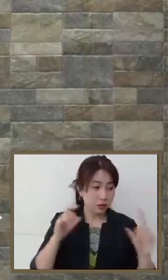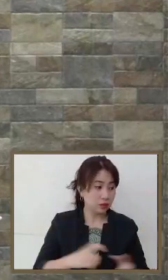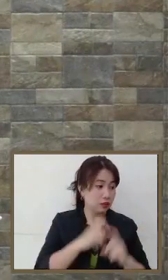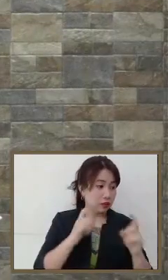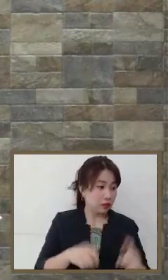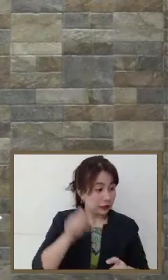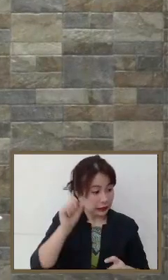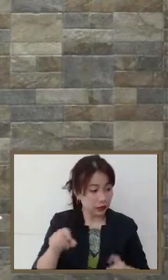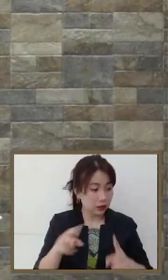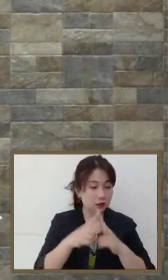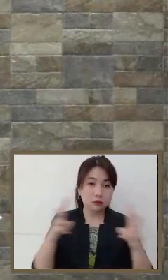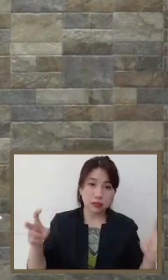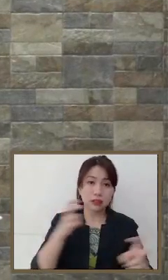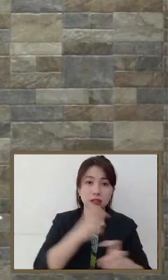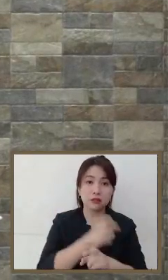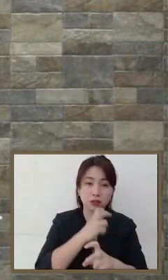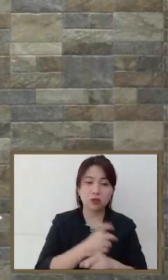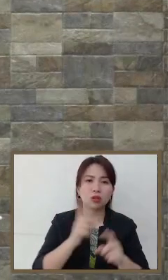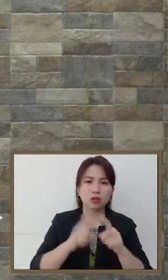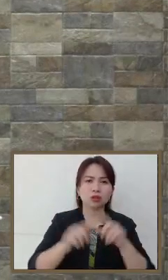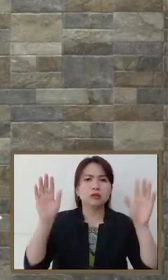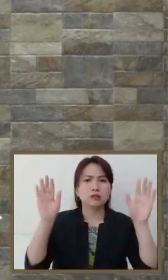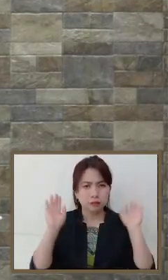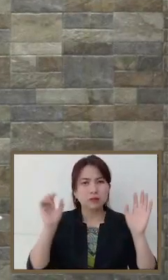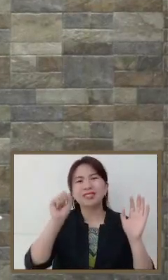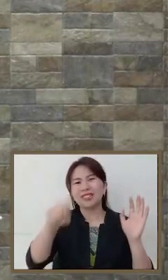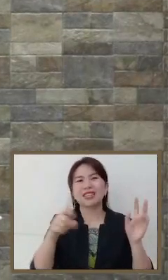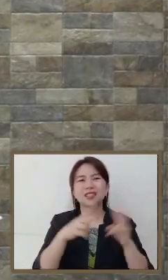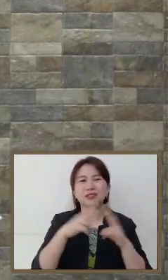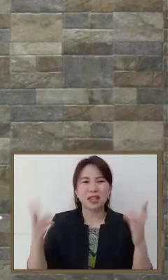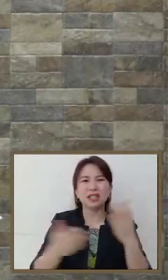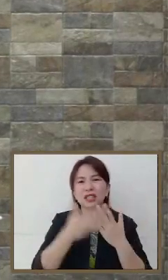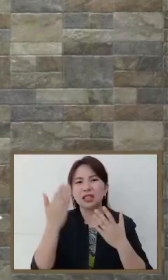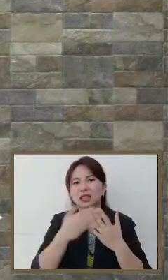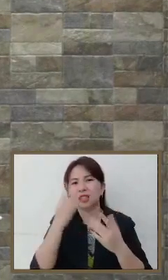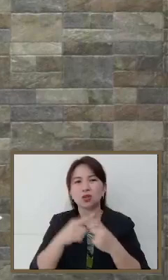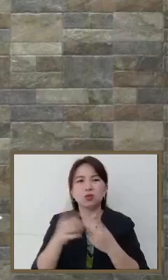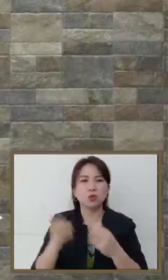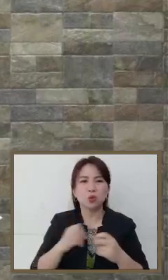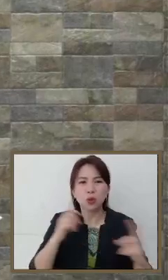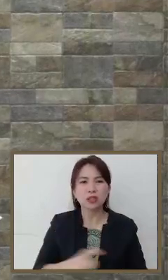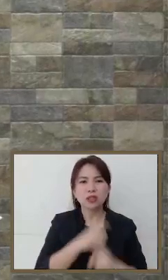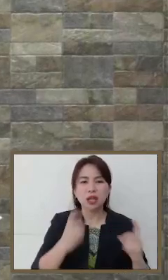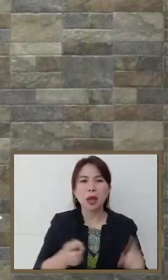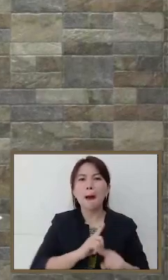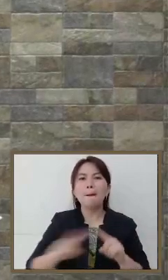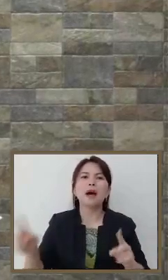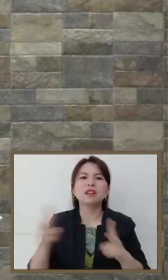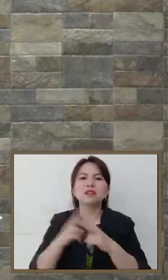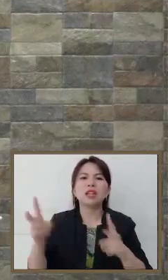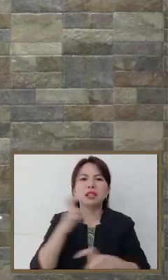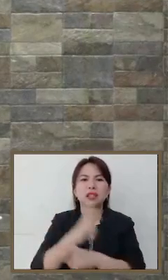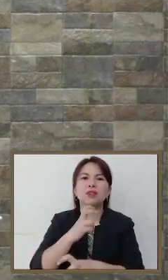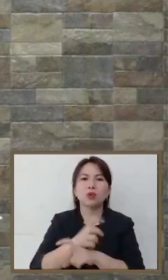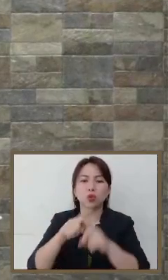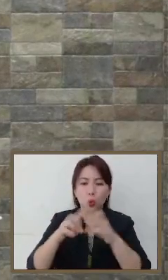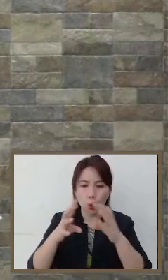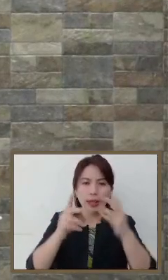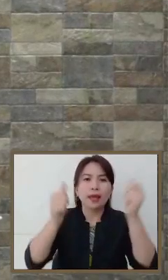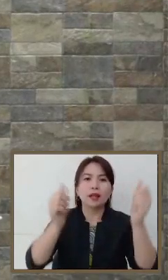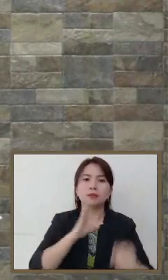Madali lang mag-commit madali lang mag-commit ng kasalanan pero mahirap maka-recover Kaya mo bang tanggapin ang sasabihin ng